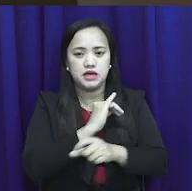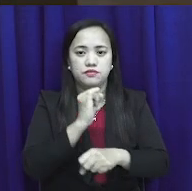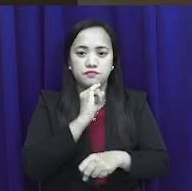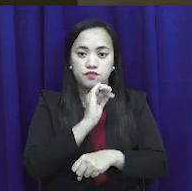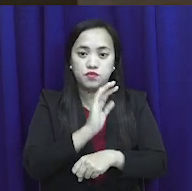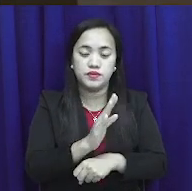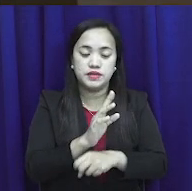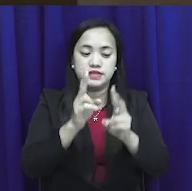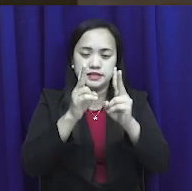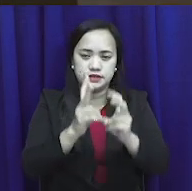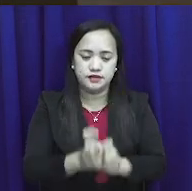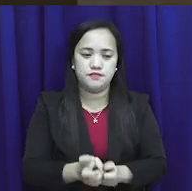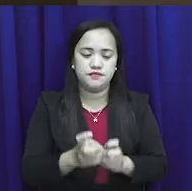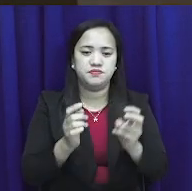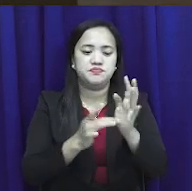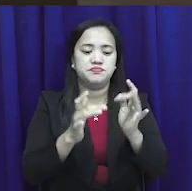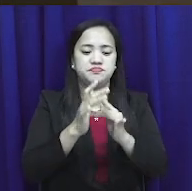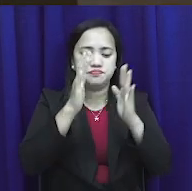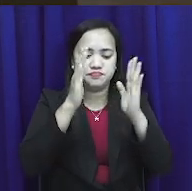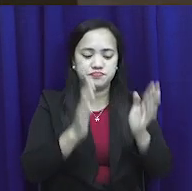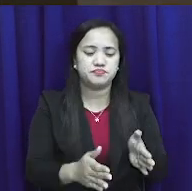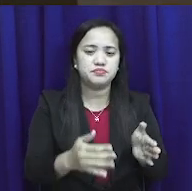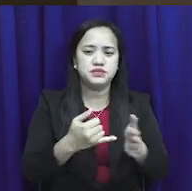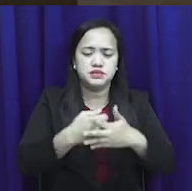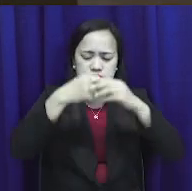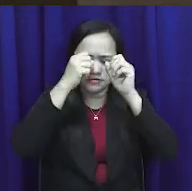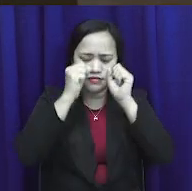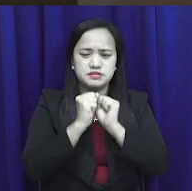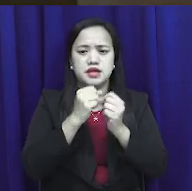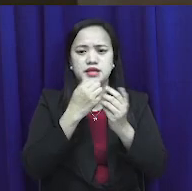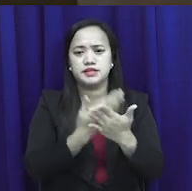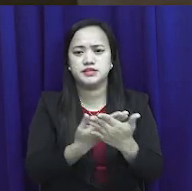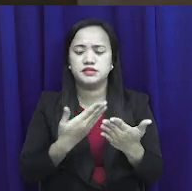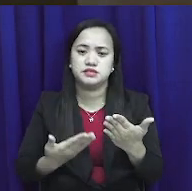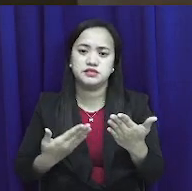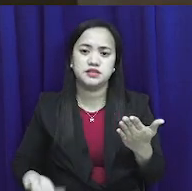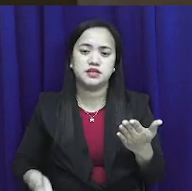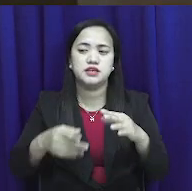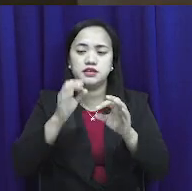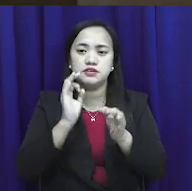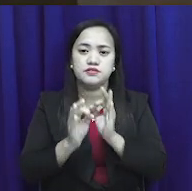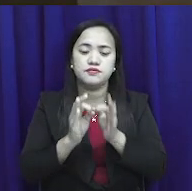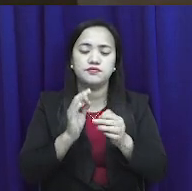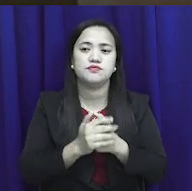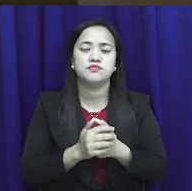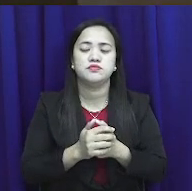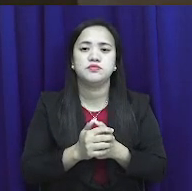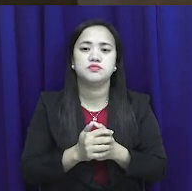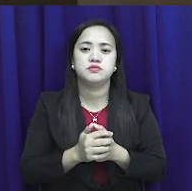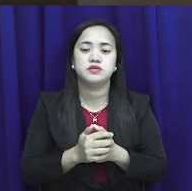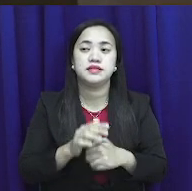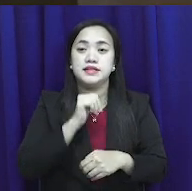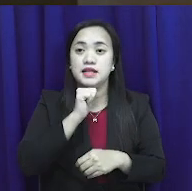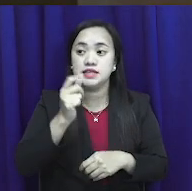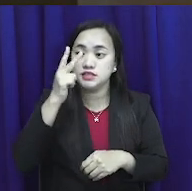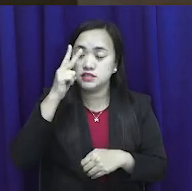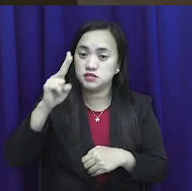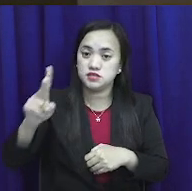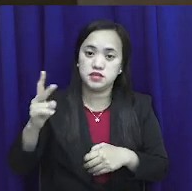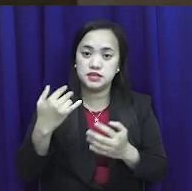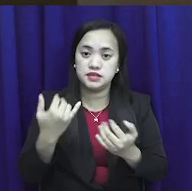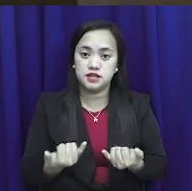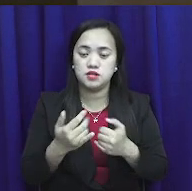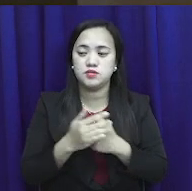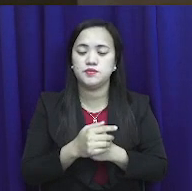even Sabi ko nga last Sunday Nakakalungkot kung tayo sana na na hindi na tayo nakikita na tayo ang